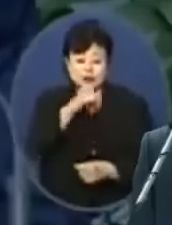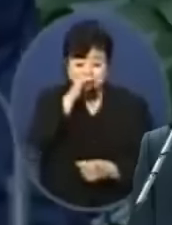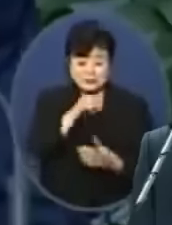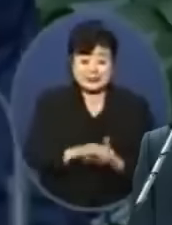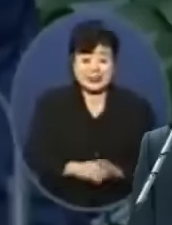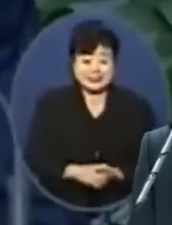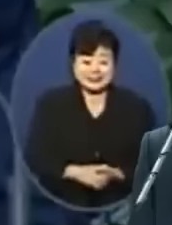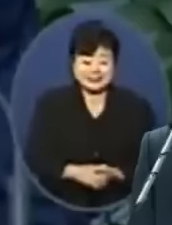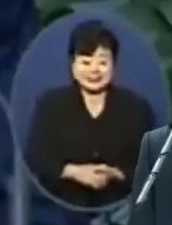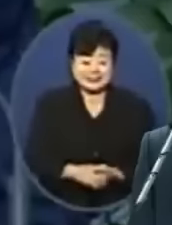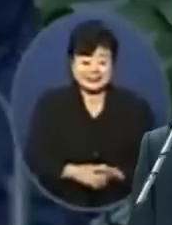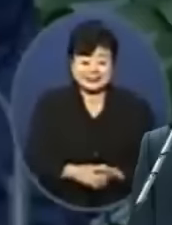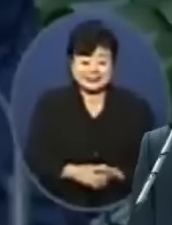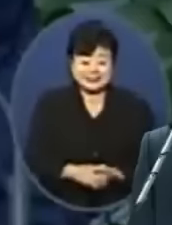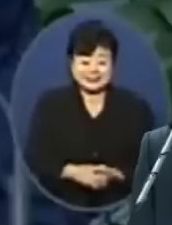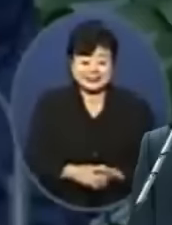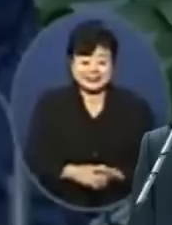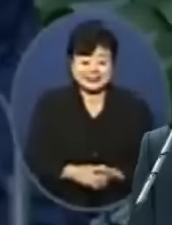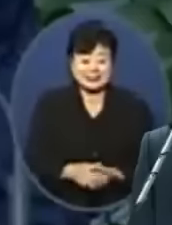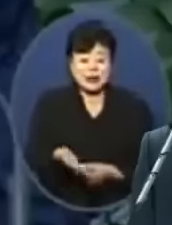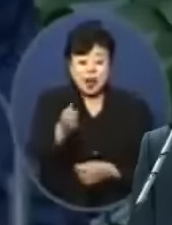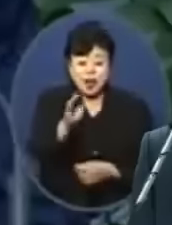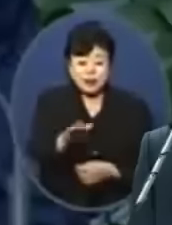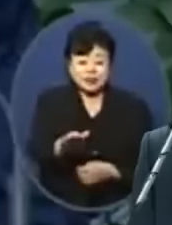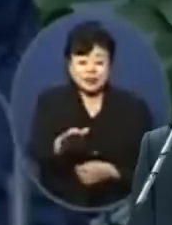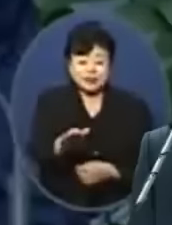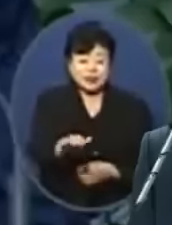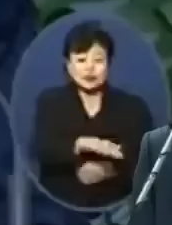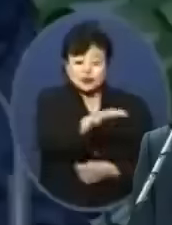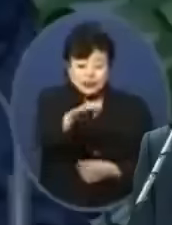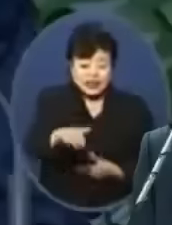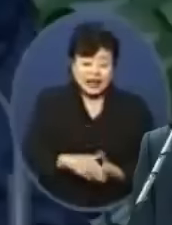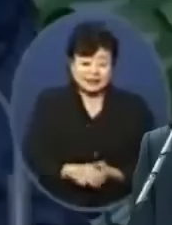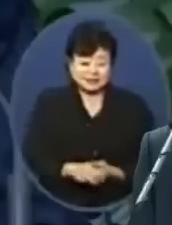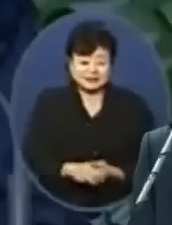계시는 것입니다. 그러면 이런 우리가